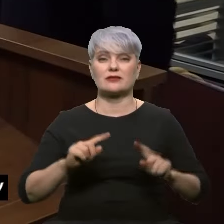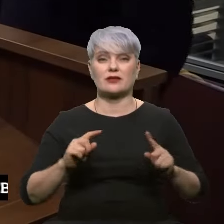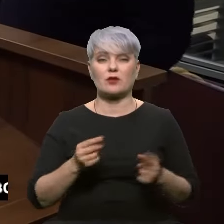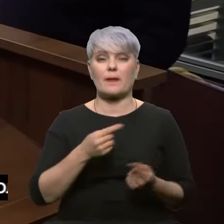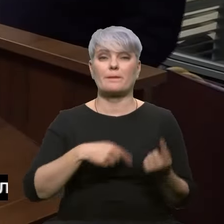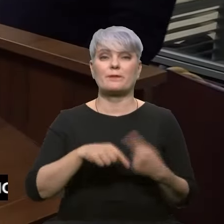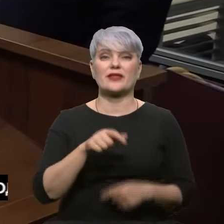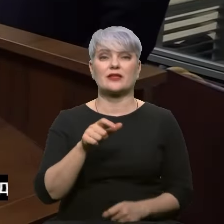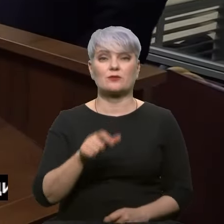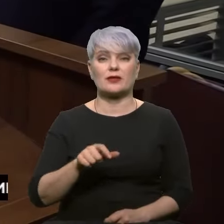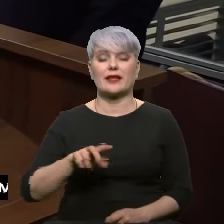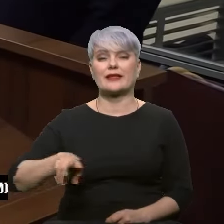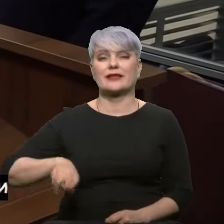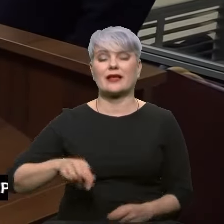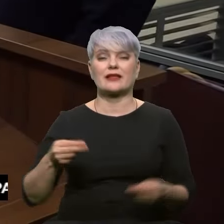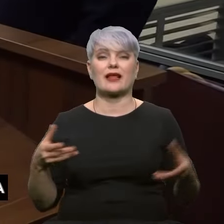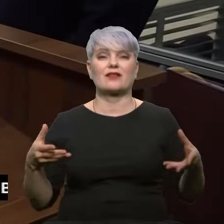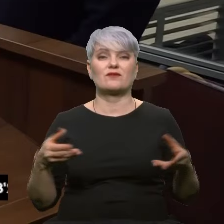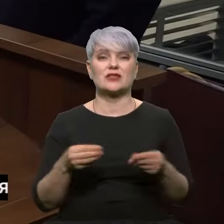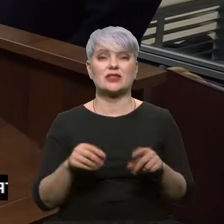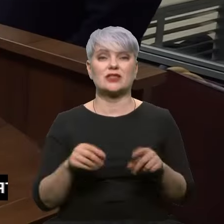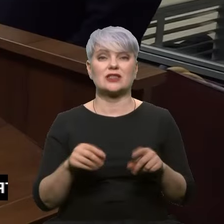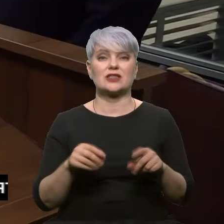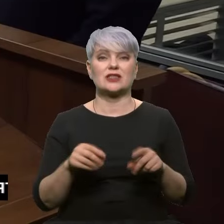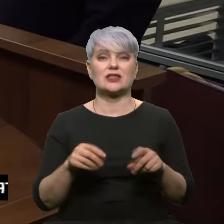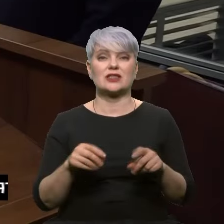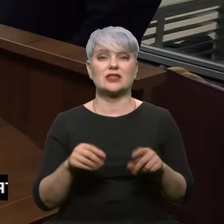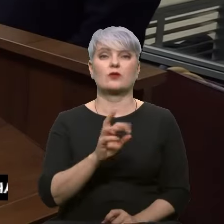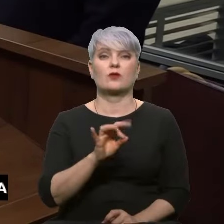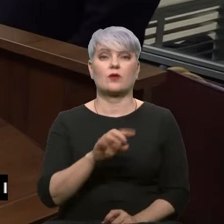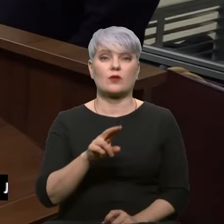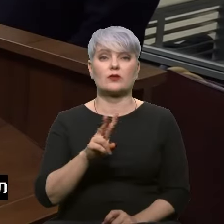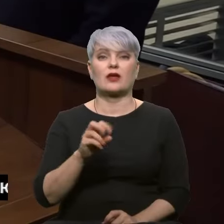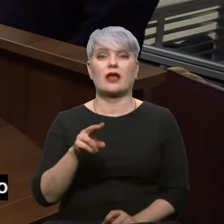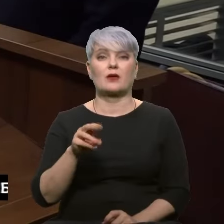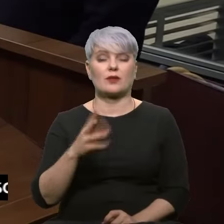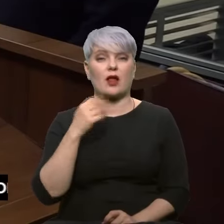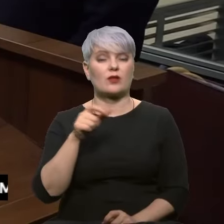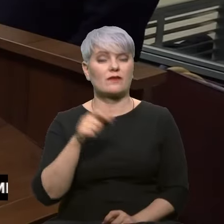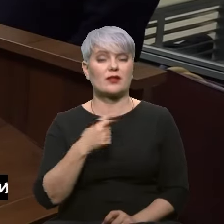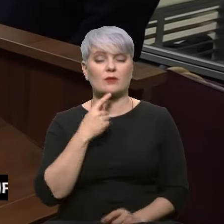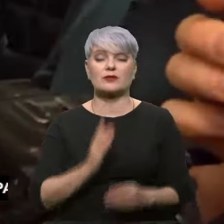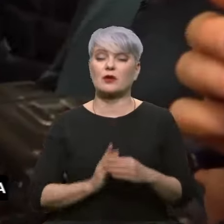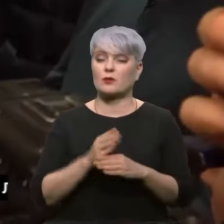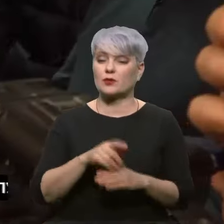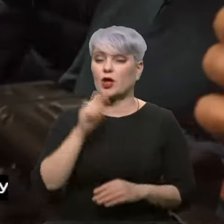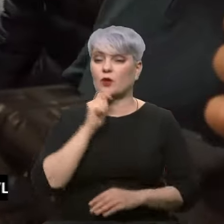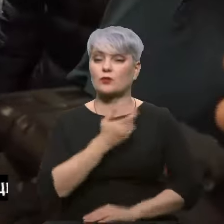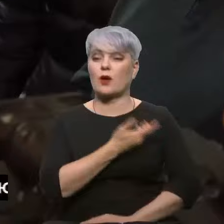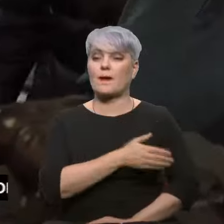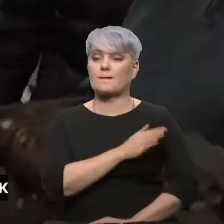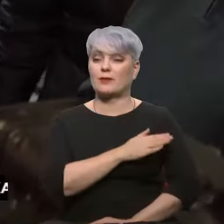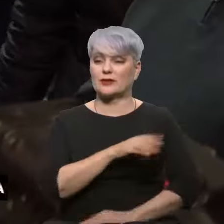та директора інвестиційної компанії «Конкорд Кепітал» Ігоря Мазепу, коли той намагався перетнути українсько-польський